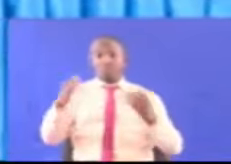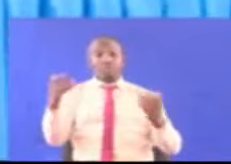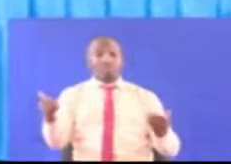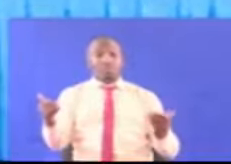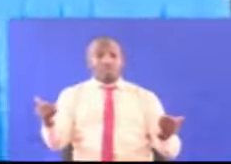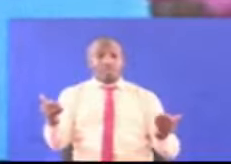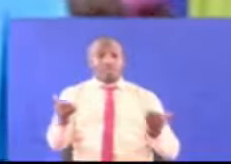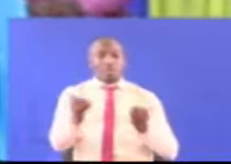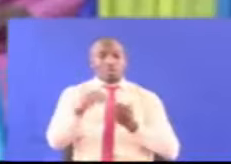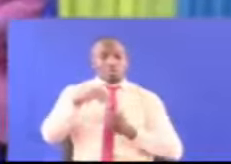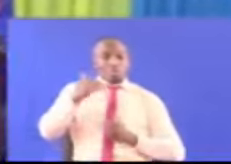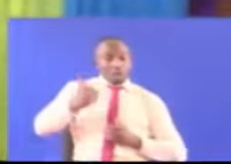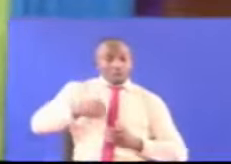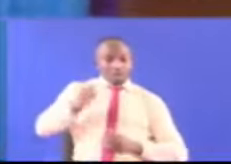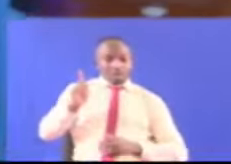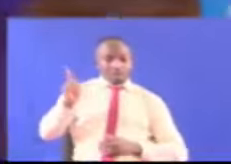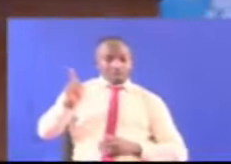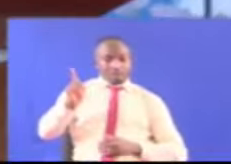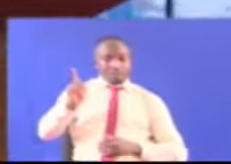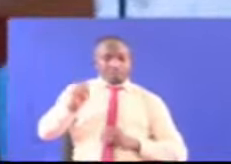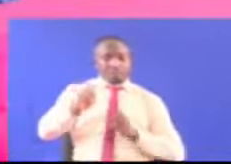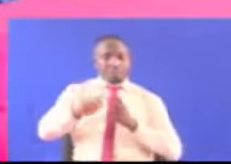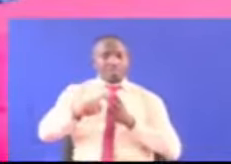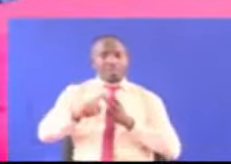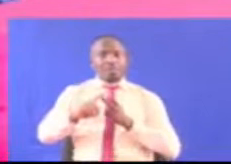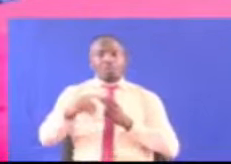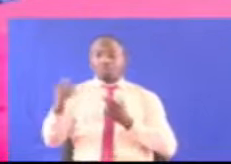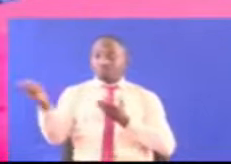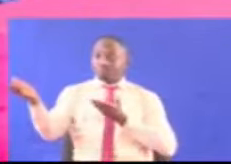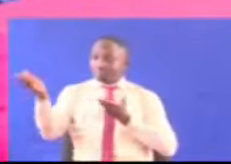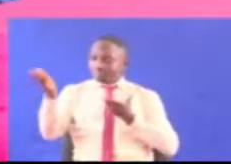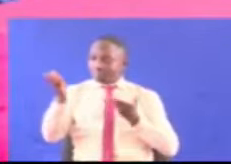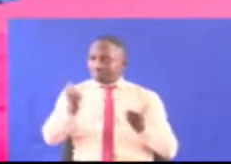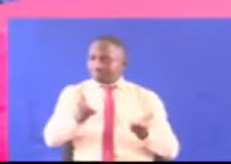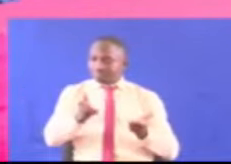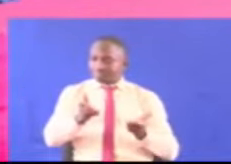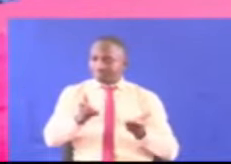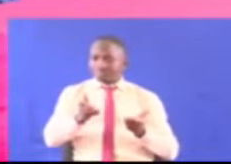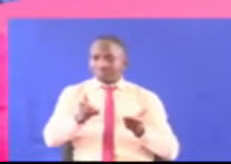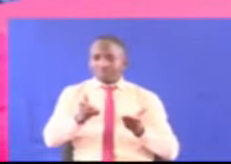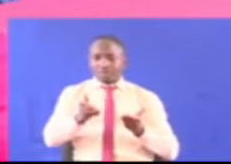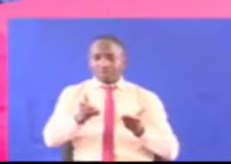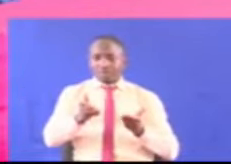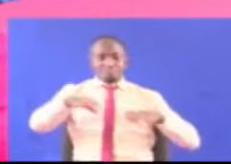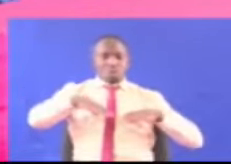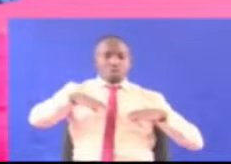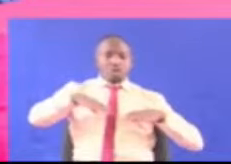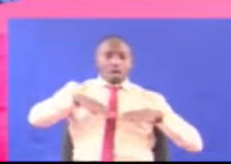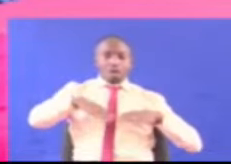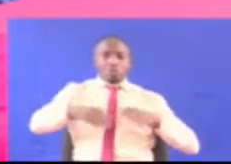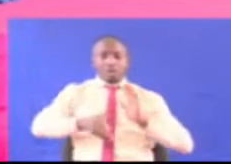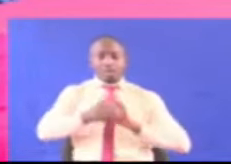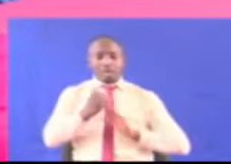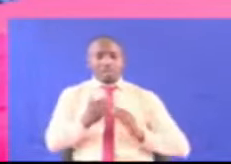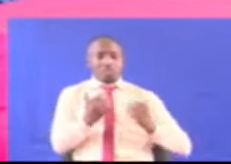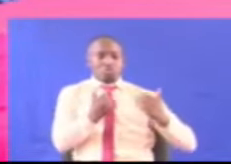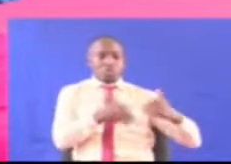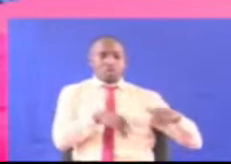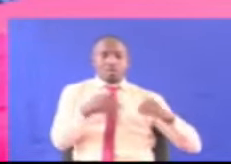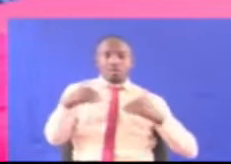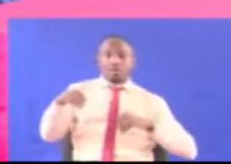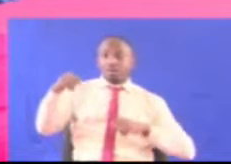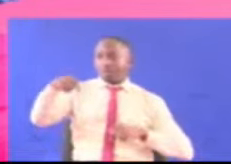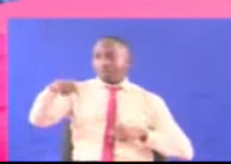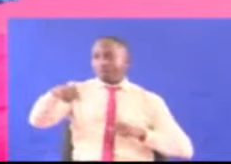Ninaomba sasa wale wanawake DJ studio wainue kwa ule wimbo ambao niliukatisha muda ule. Walianza kuserebuka